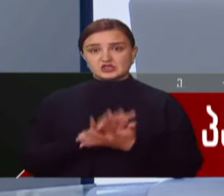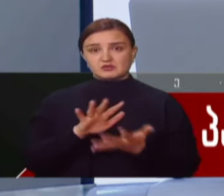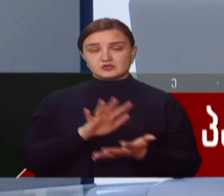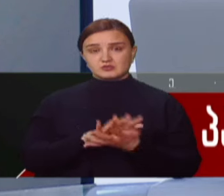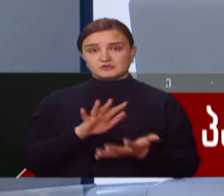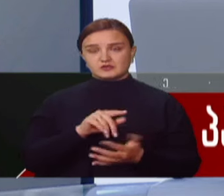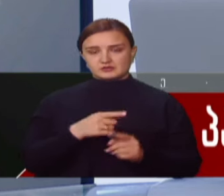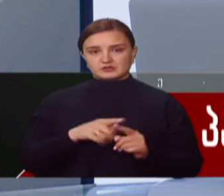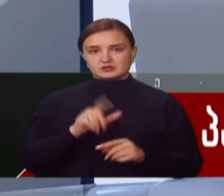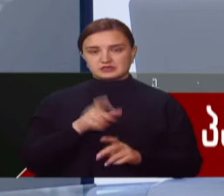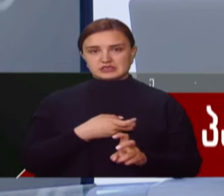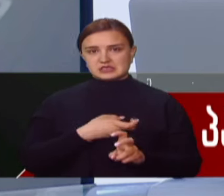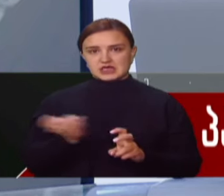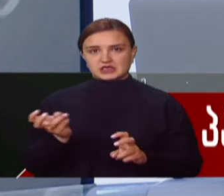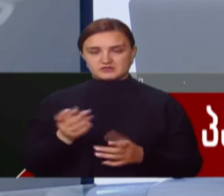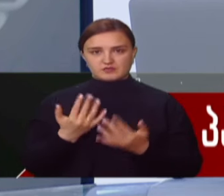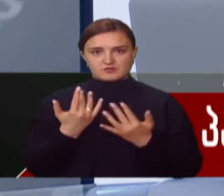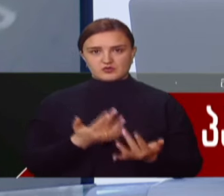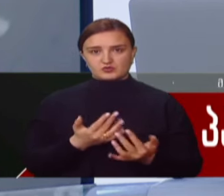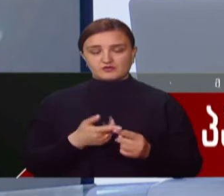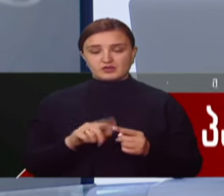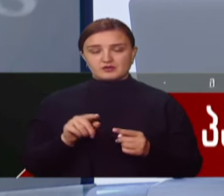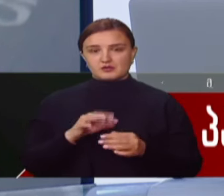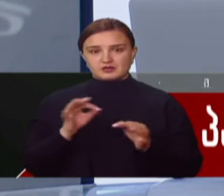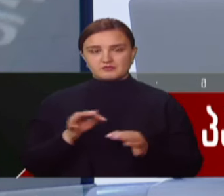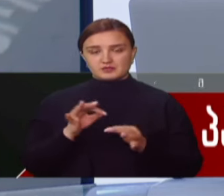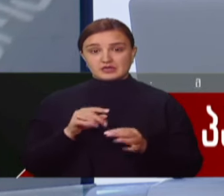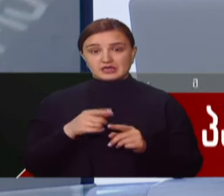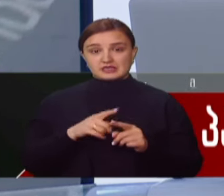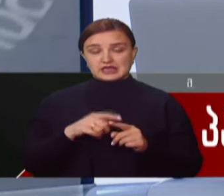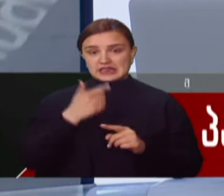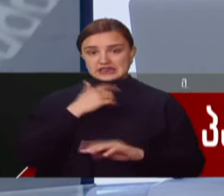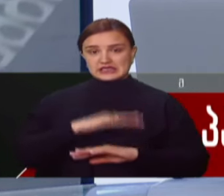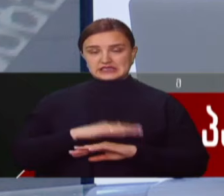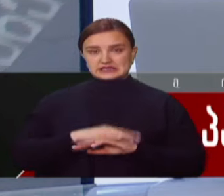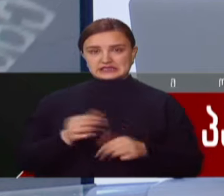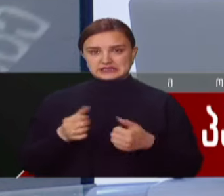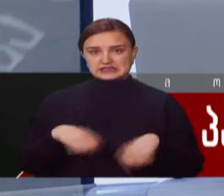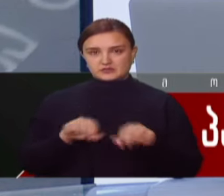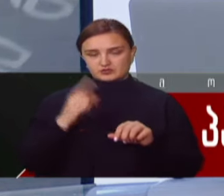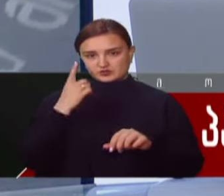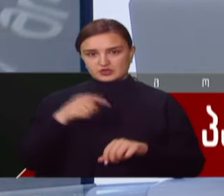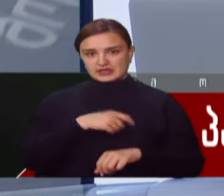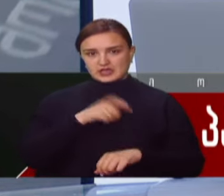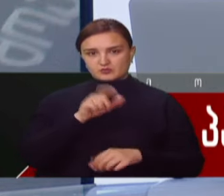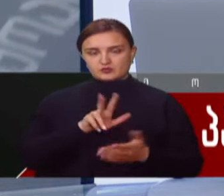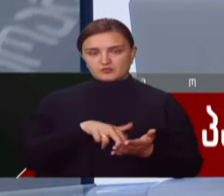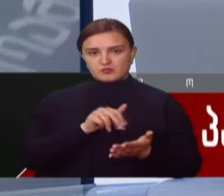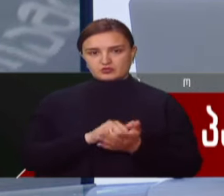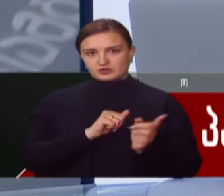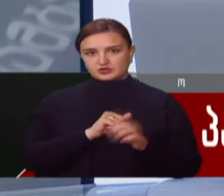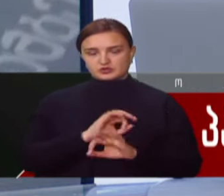sub isrige bidangarit schuatske moitroves. Incidențe reagire biscam moutzodes etici sapciosac. Deputat Podișis Mohtada